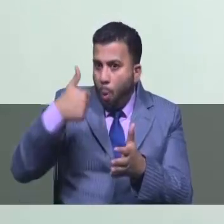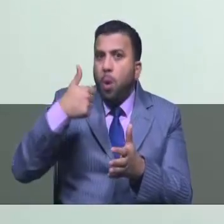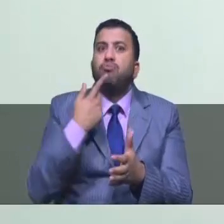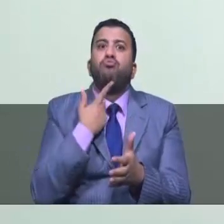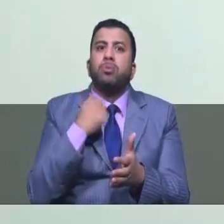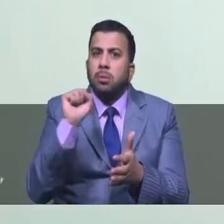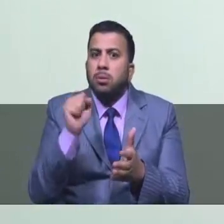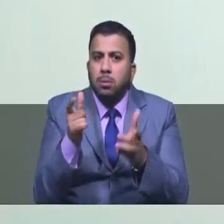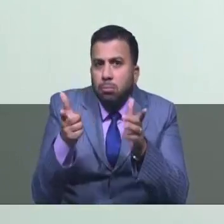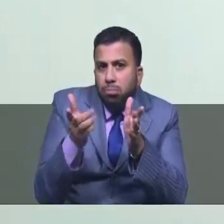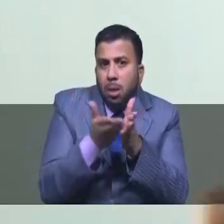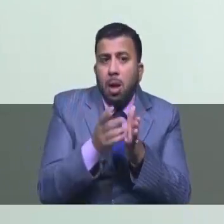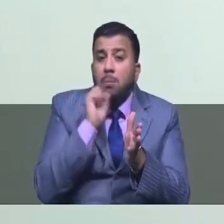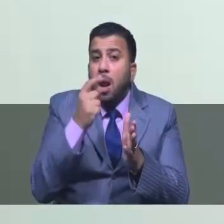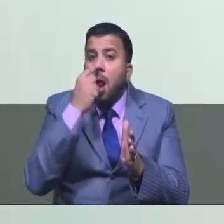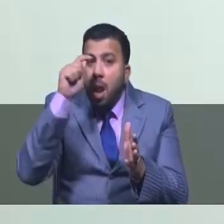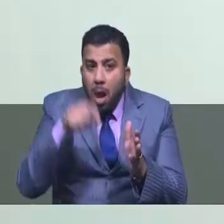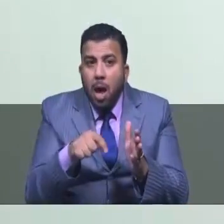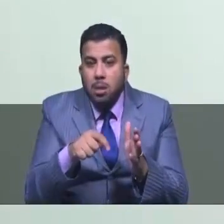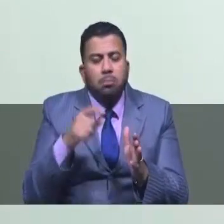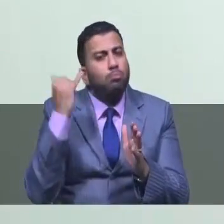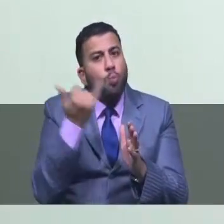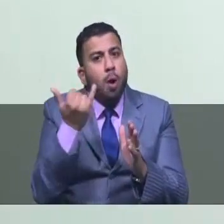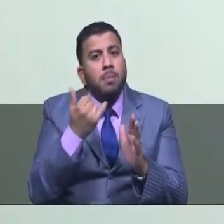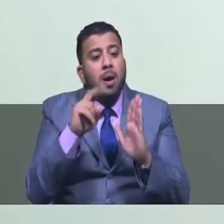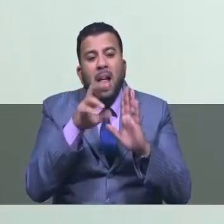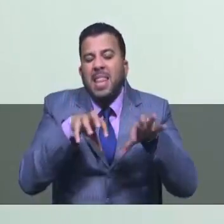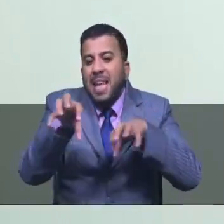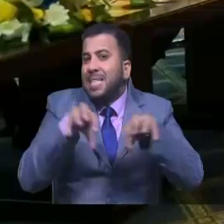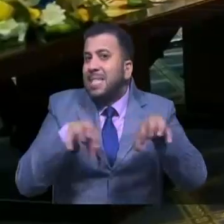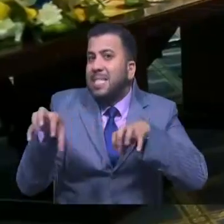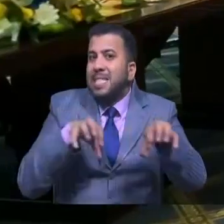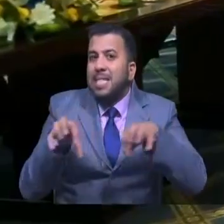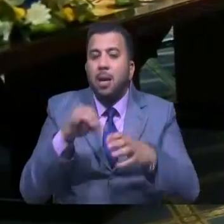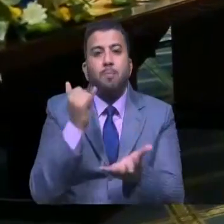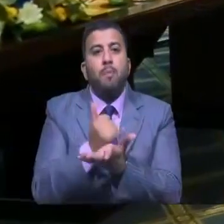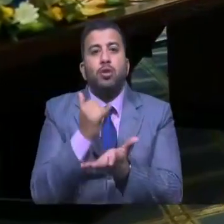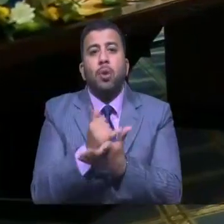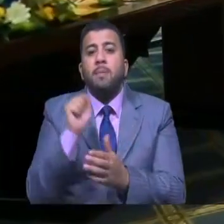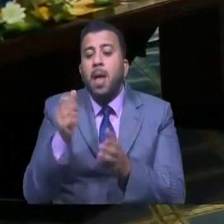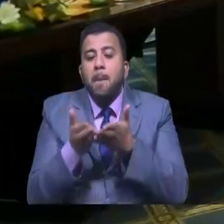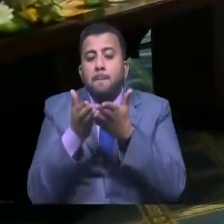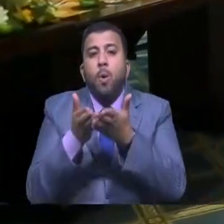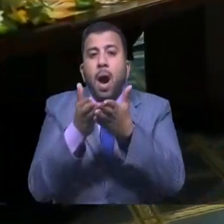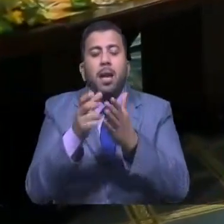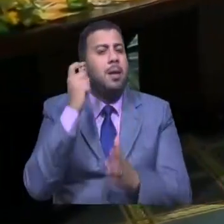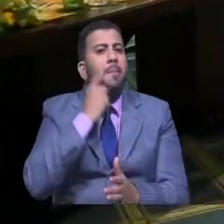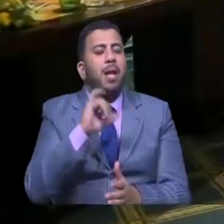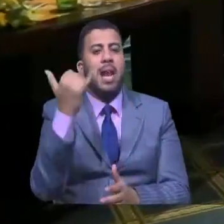وهذه الحقيقة أمور لا بد أن تؤخذ من خلال التنسيق مع القائمين على موانئ دولة الإمارات العربية المتحدة.